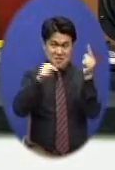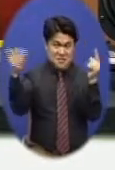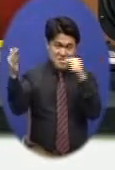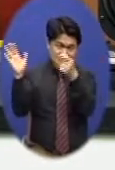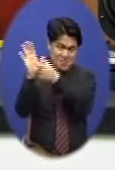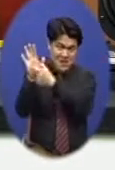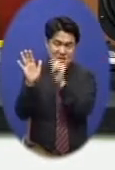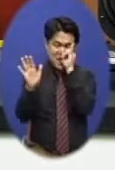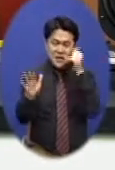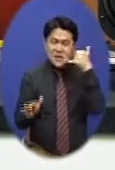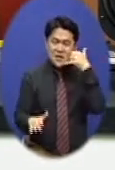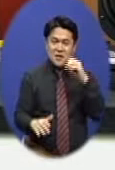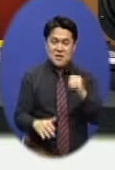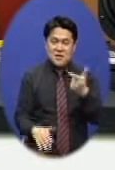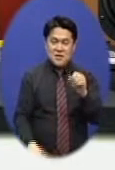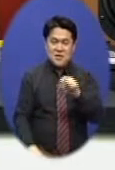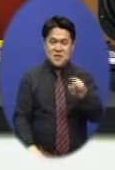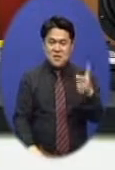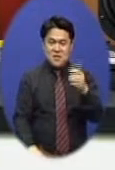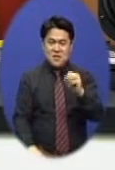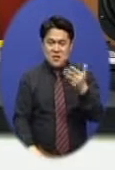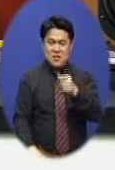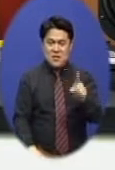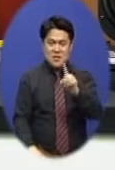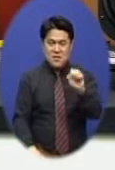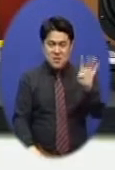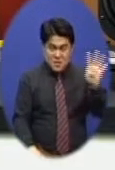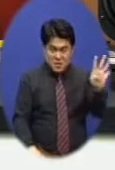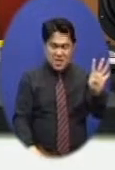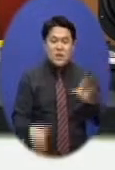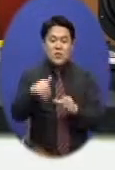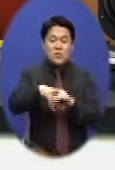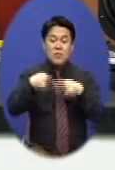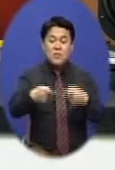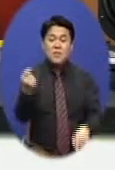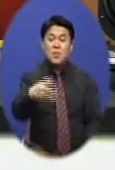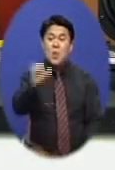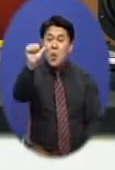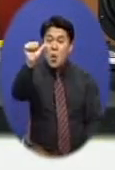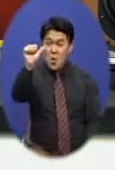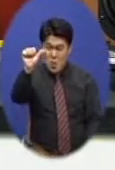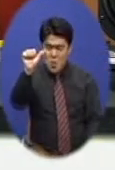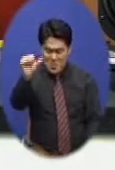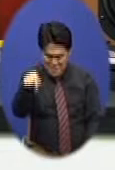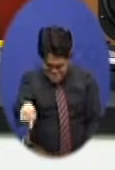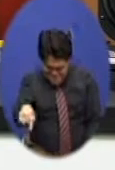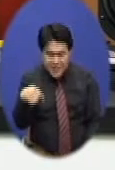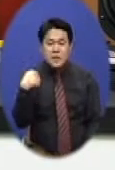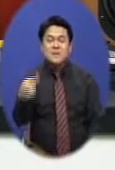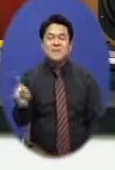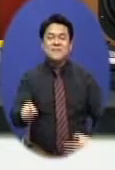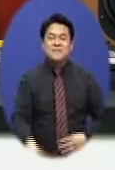ARS 060608-1004번이죠. 네. 자, 심사 투표 번호가 5번. 5번입니다. 네. 자, 5번을 누르신